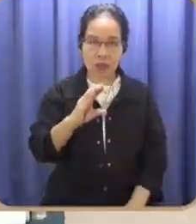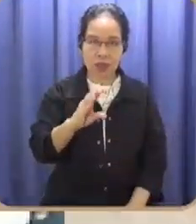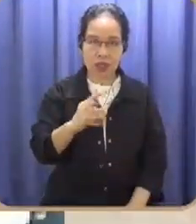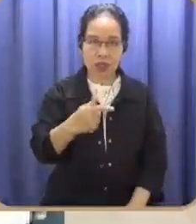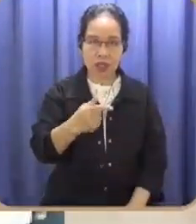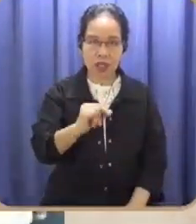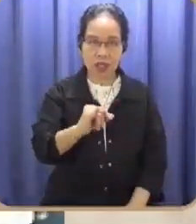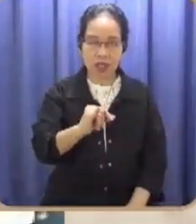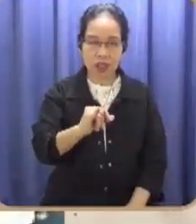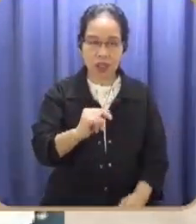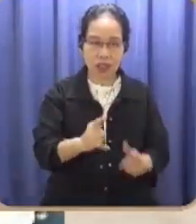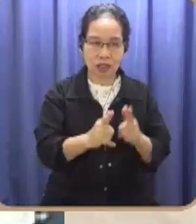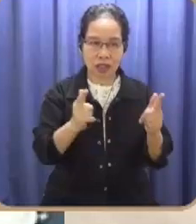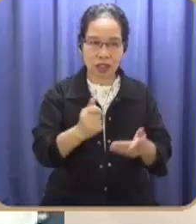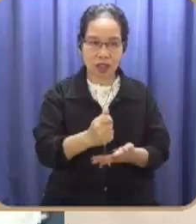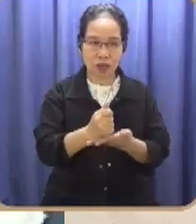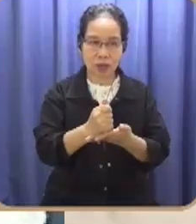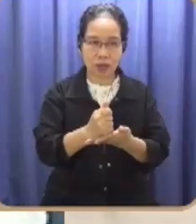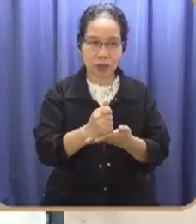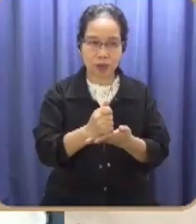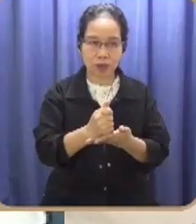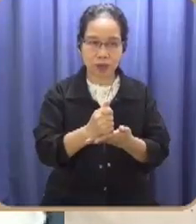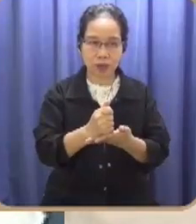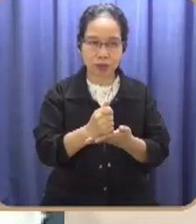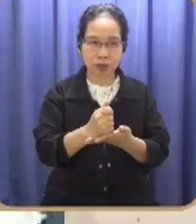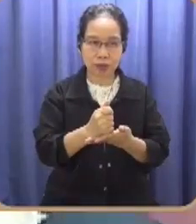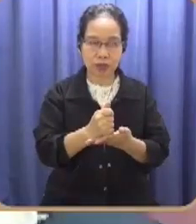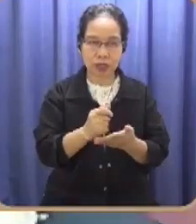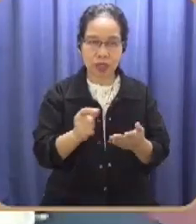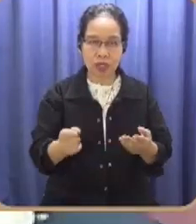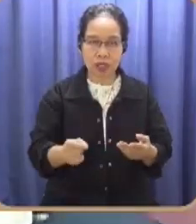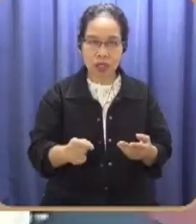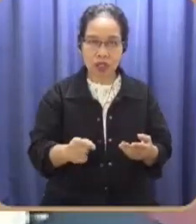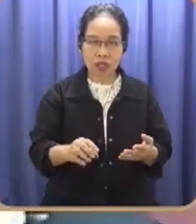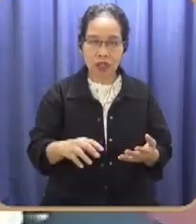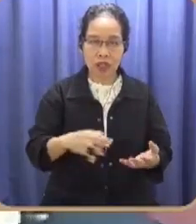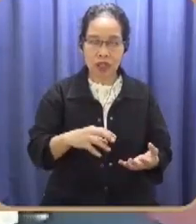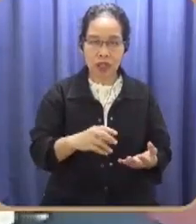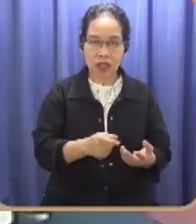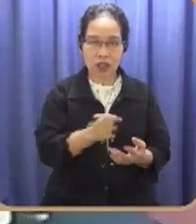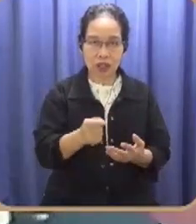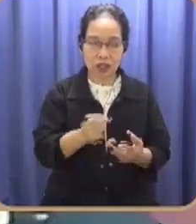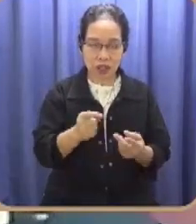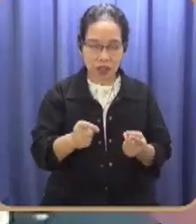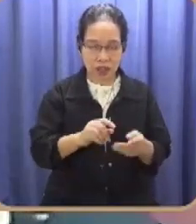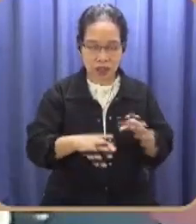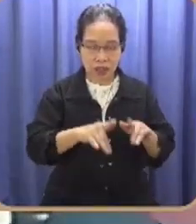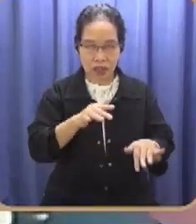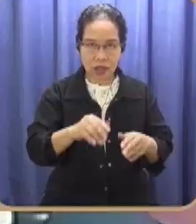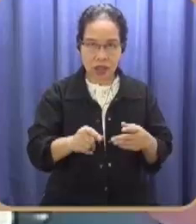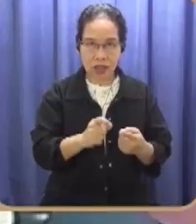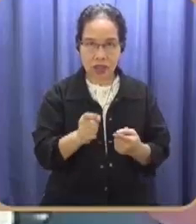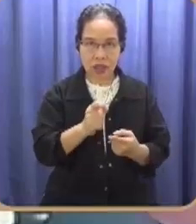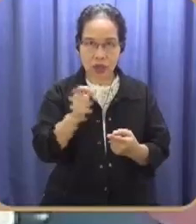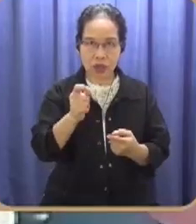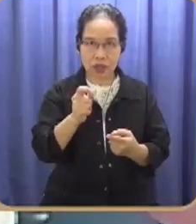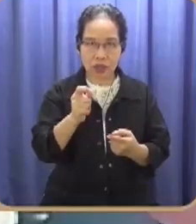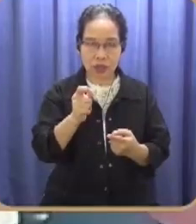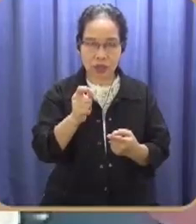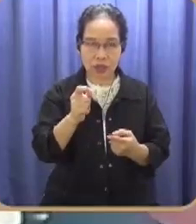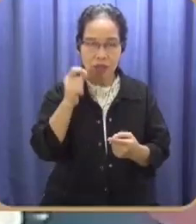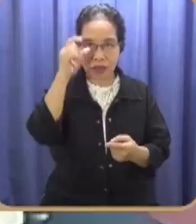Malaking tulong po itong sewing machine na po ito sa amin kasi po, ano po, yung asawa ko